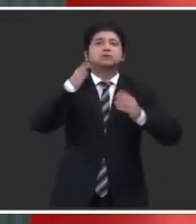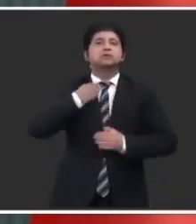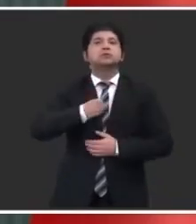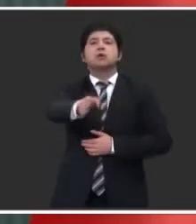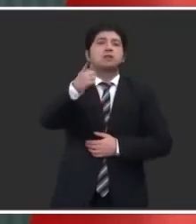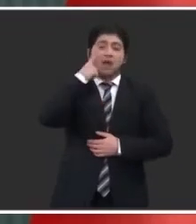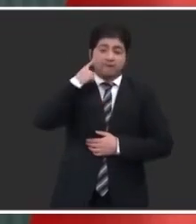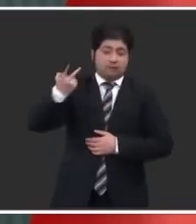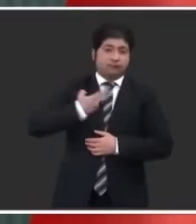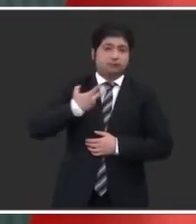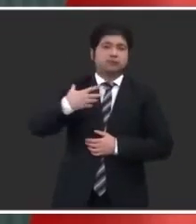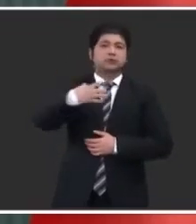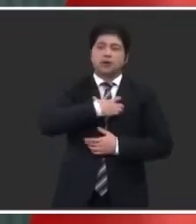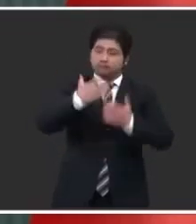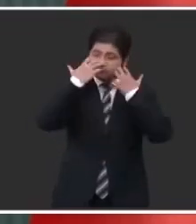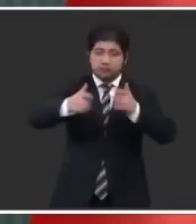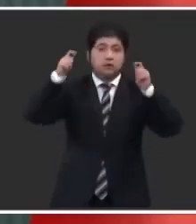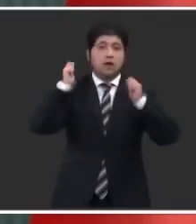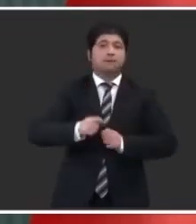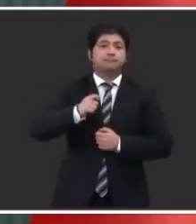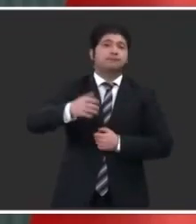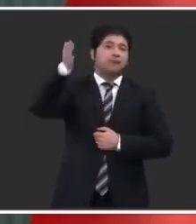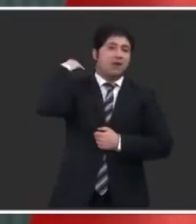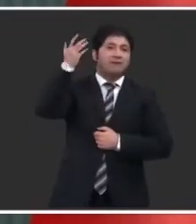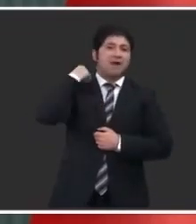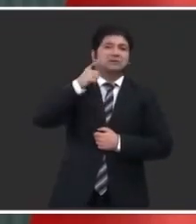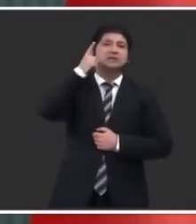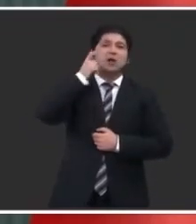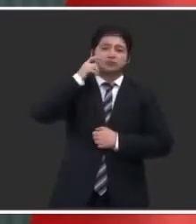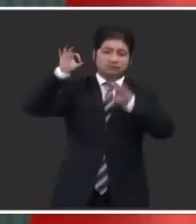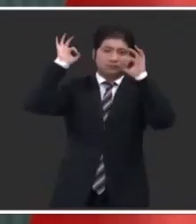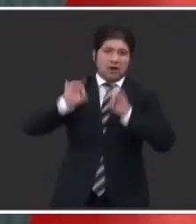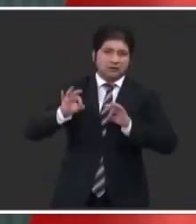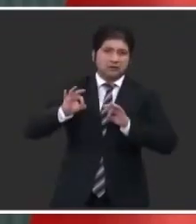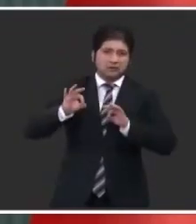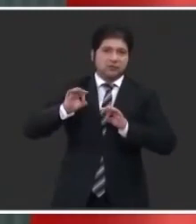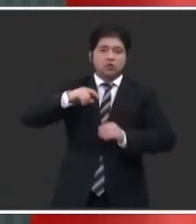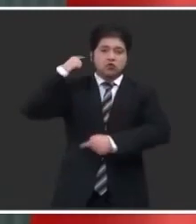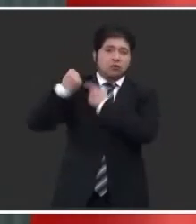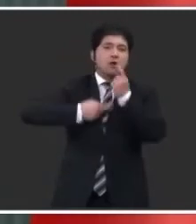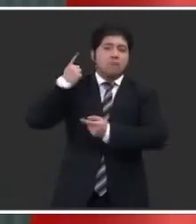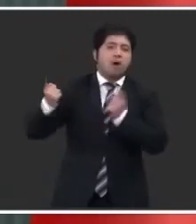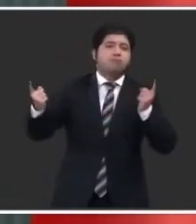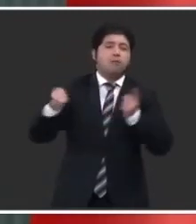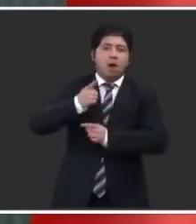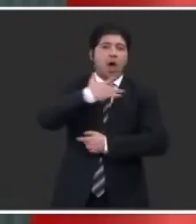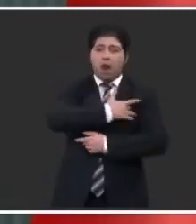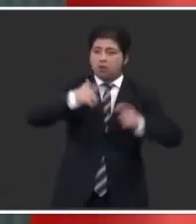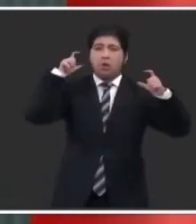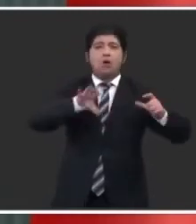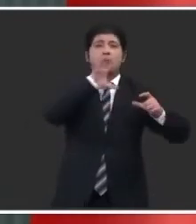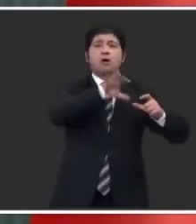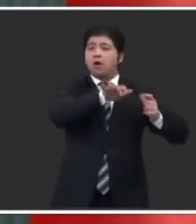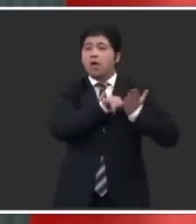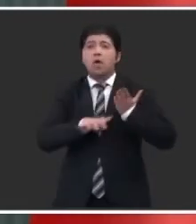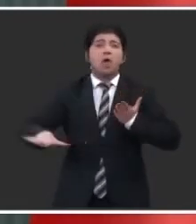devletimize sahip çıktık selçuklu'nun attığı Temeller vurduğu damgalar hala Anadolu'nun